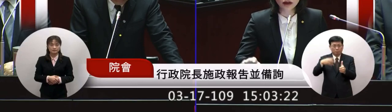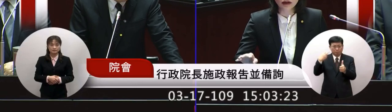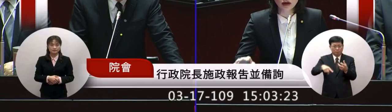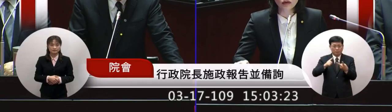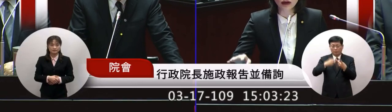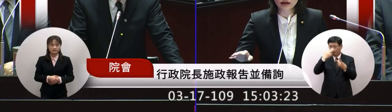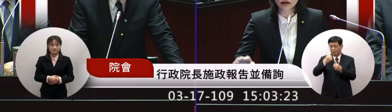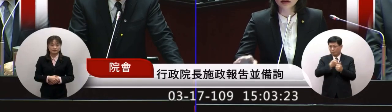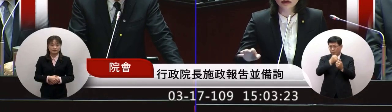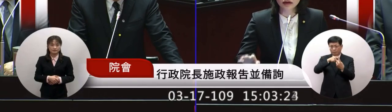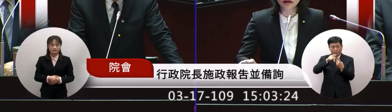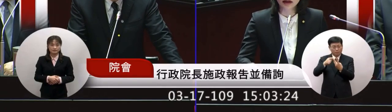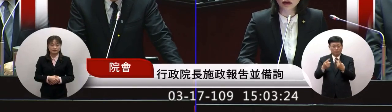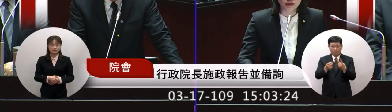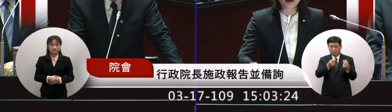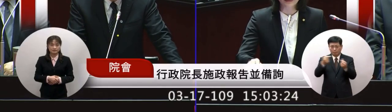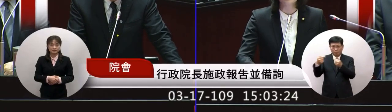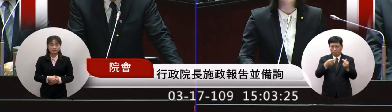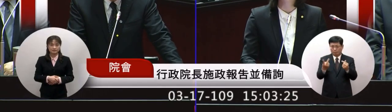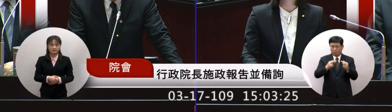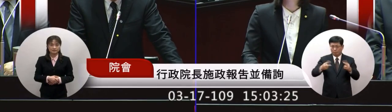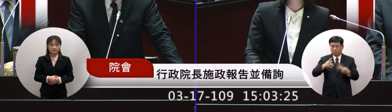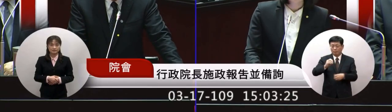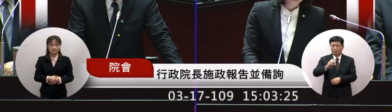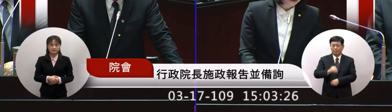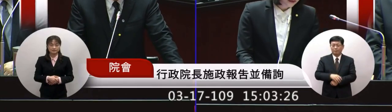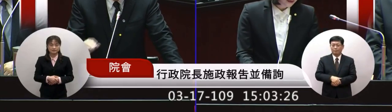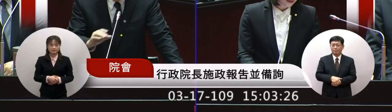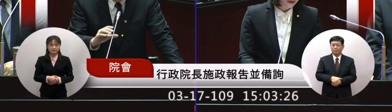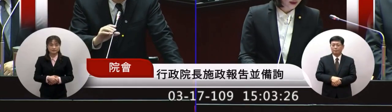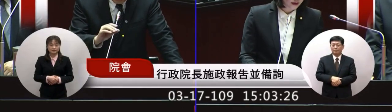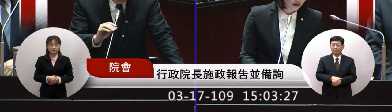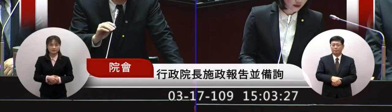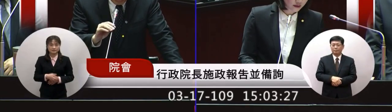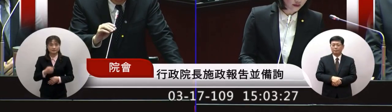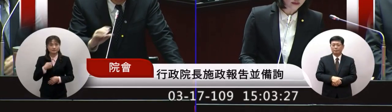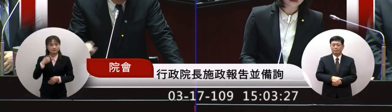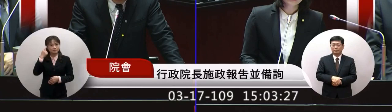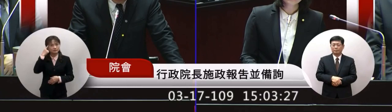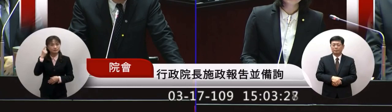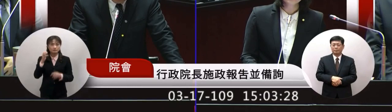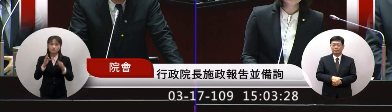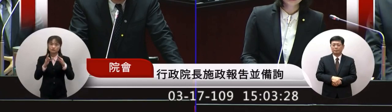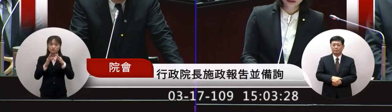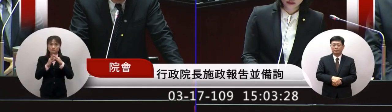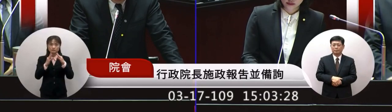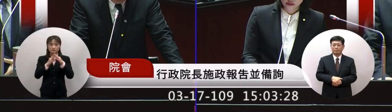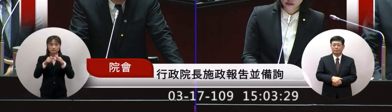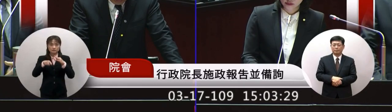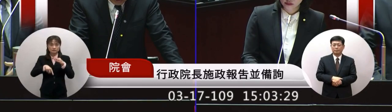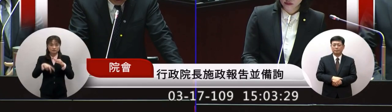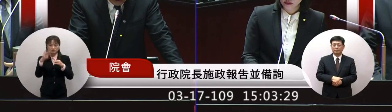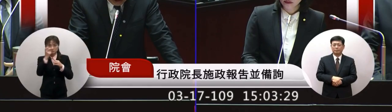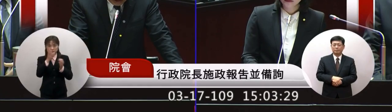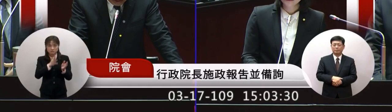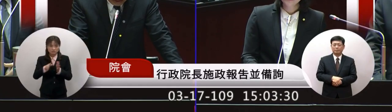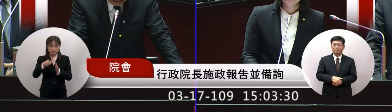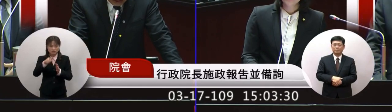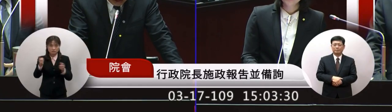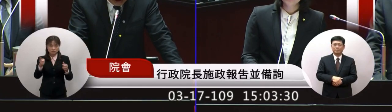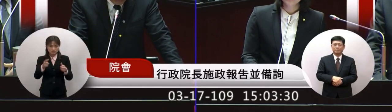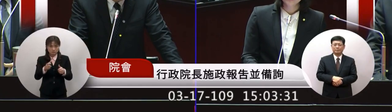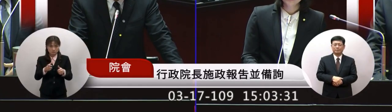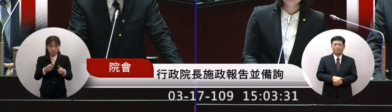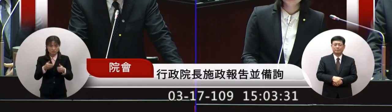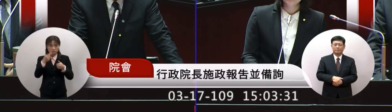的风险控管的支点有没有改变？ 我想金融监理它有一个首要的，就是